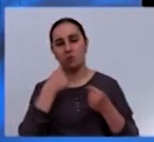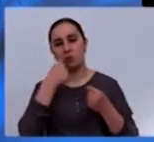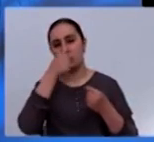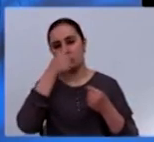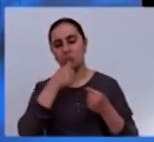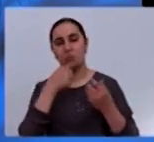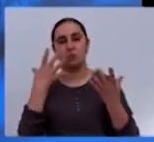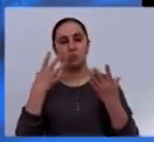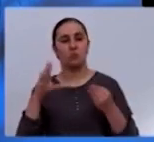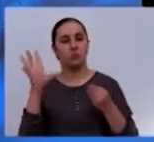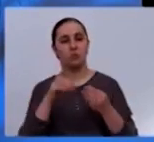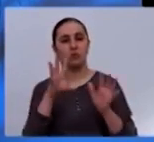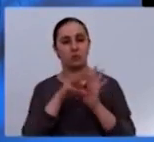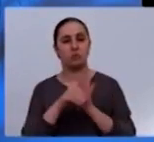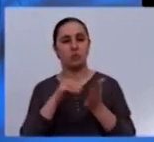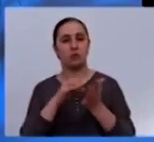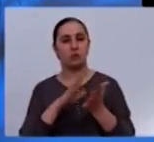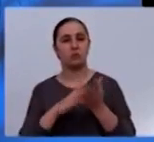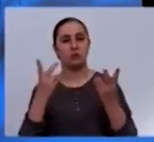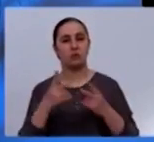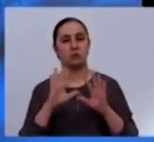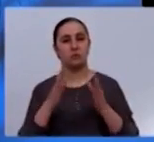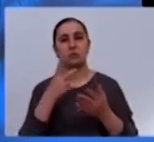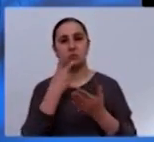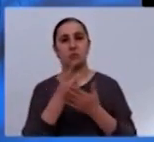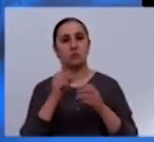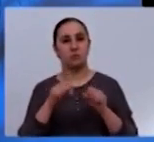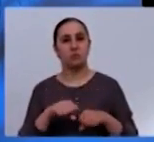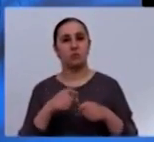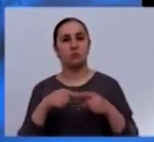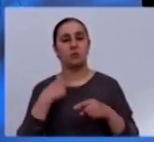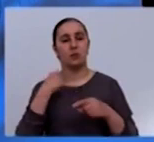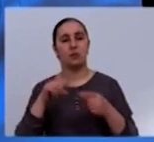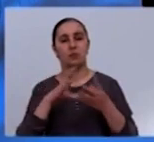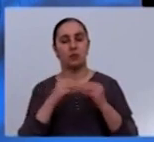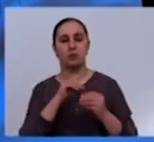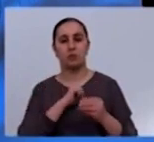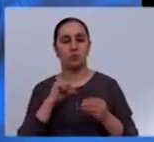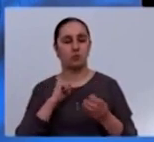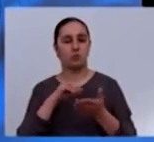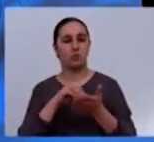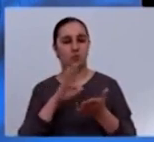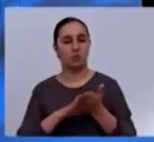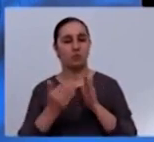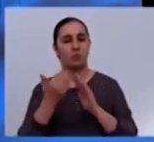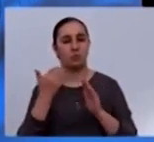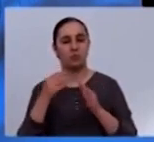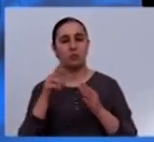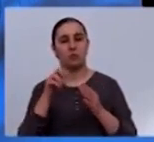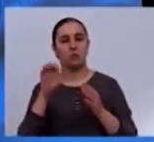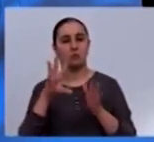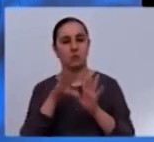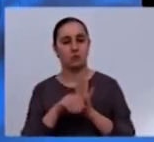kun va barchasini kiritib belgilab berishimiz kerak bo'ladi. Ko'rishingiz mumkin. Raqamlarni o'zi belgilab beradi, oldindan dasturga